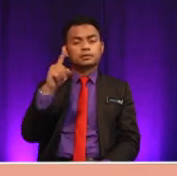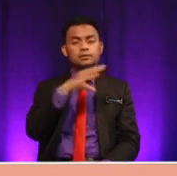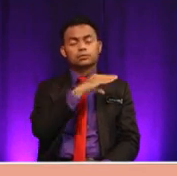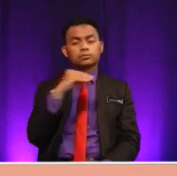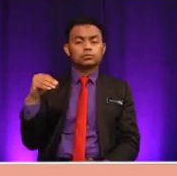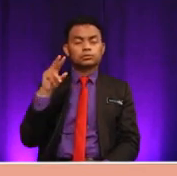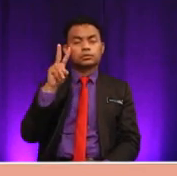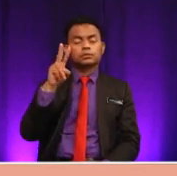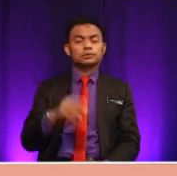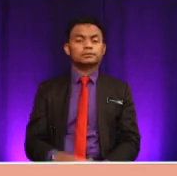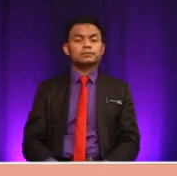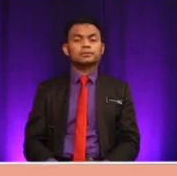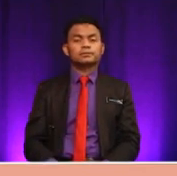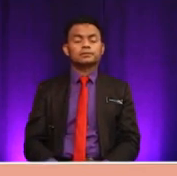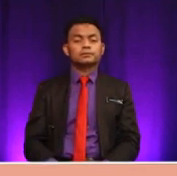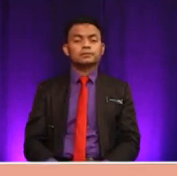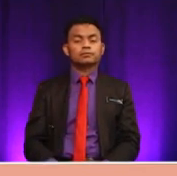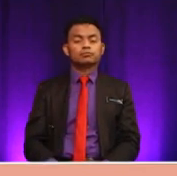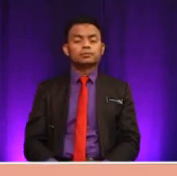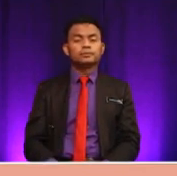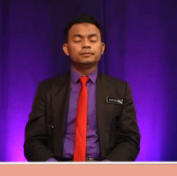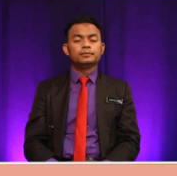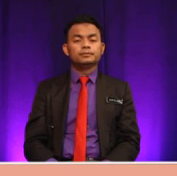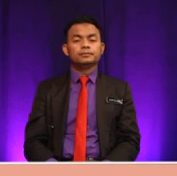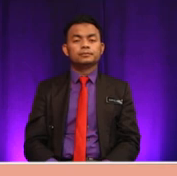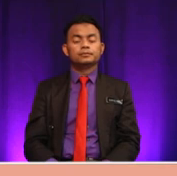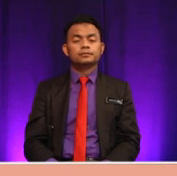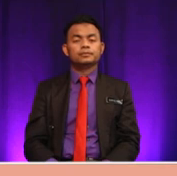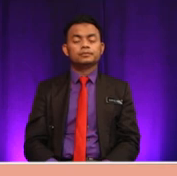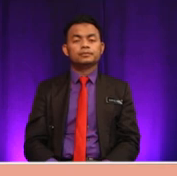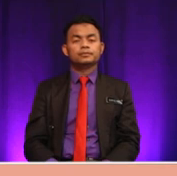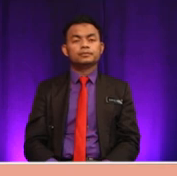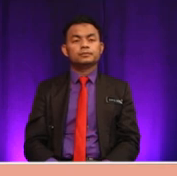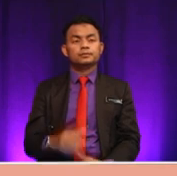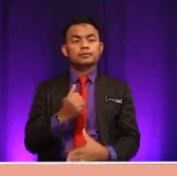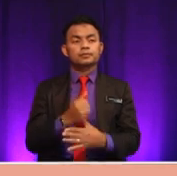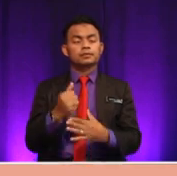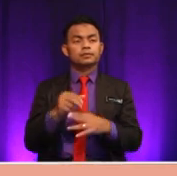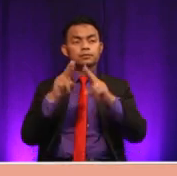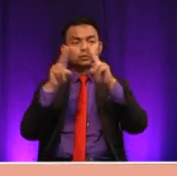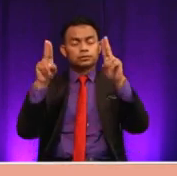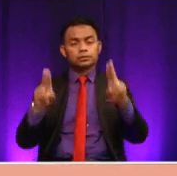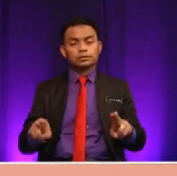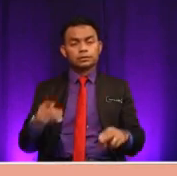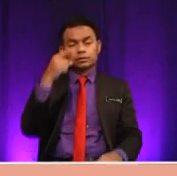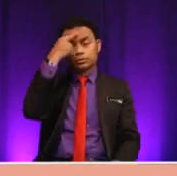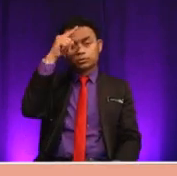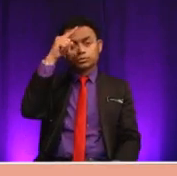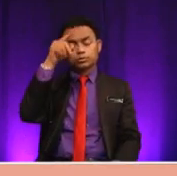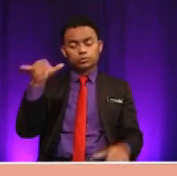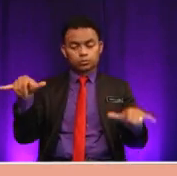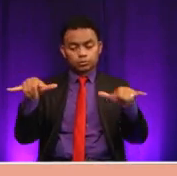1 dan 2 Oke nampaknya Viras J tahu antara ujian untuk mengukur